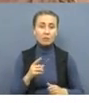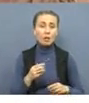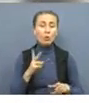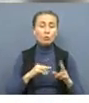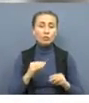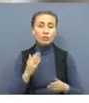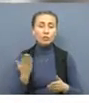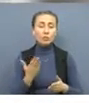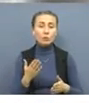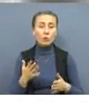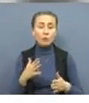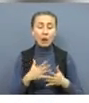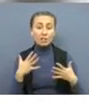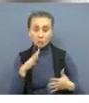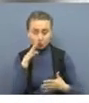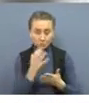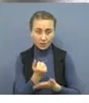успехов.